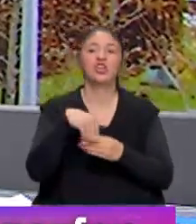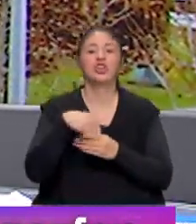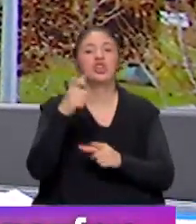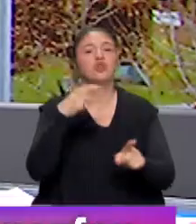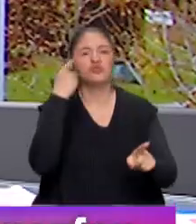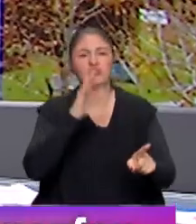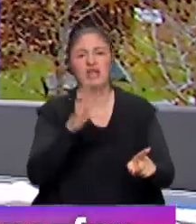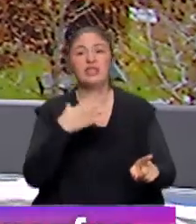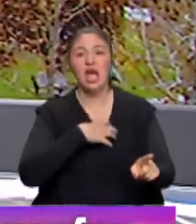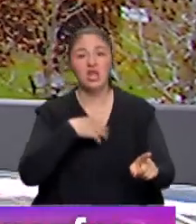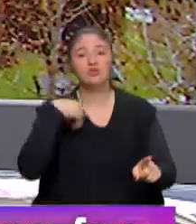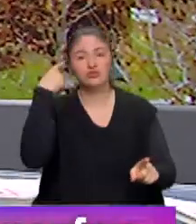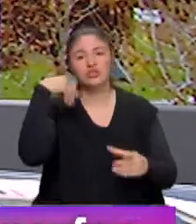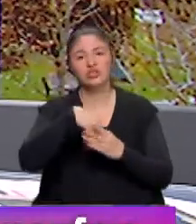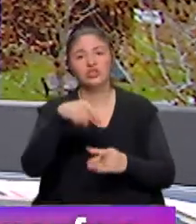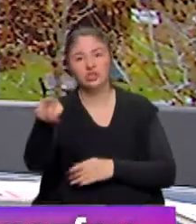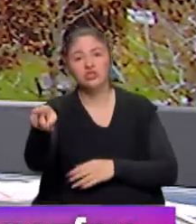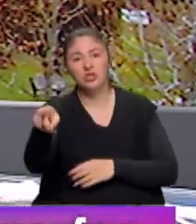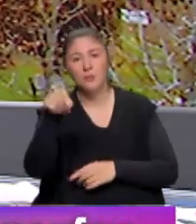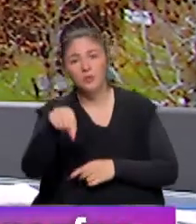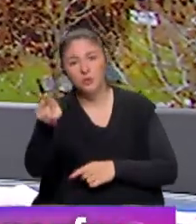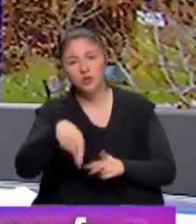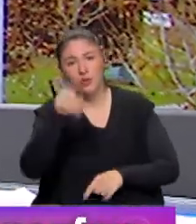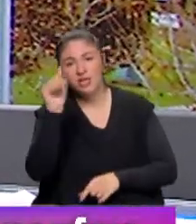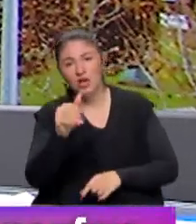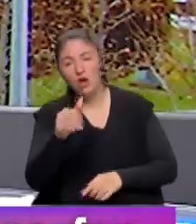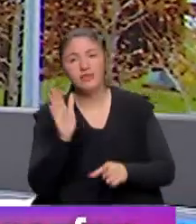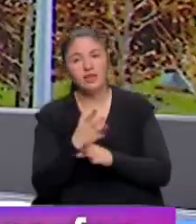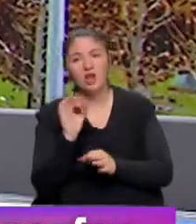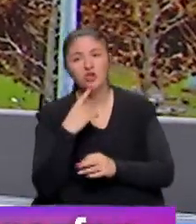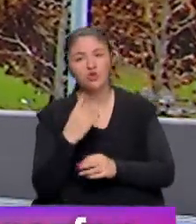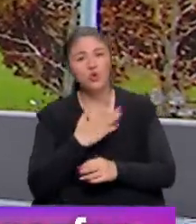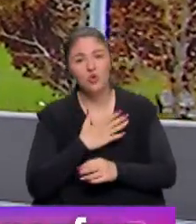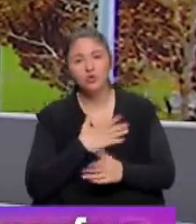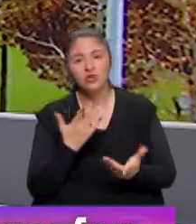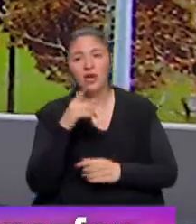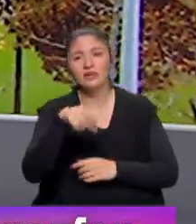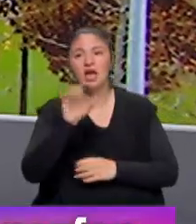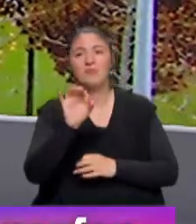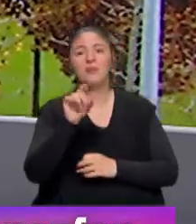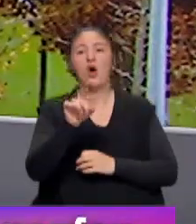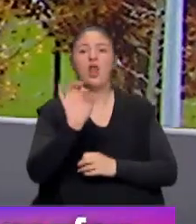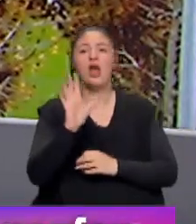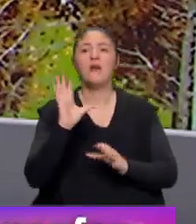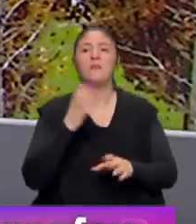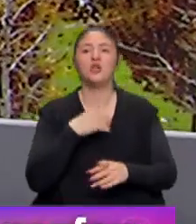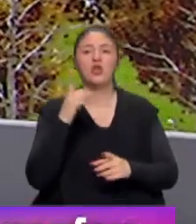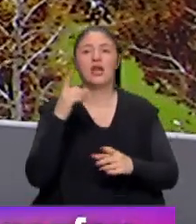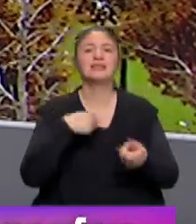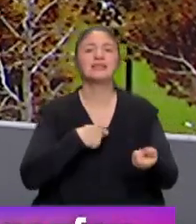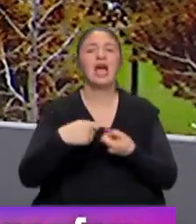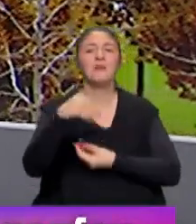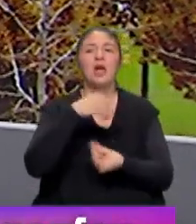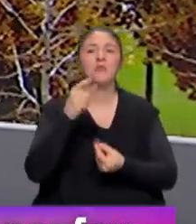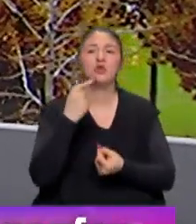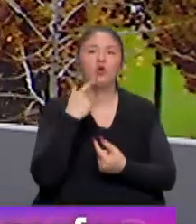işçiyi düşündükleri için değil, kendilerini düşündükleri için bu gündeme geliyor. Neden öyle söylüyoruz? Siz de hemen böyle patronlara, sermayeye